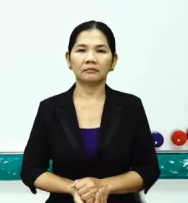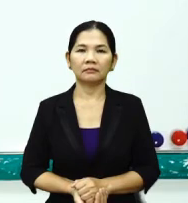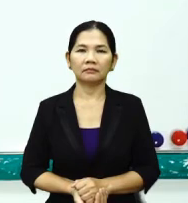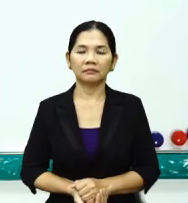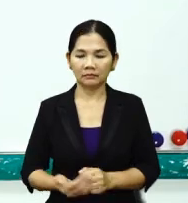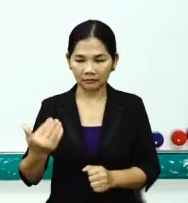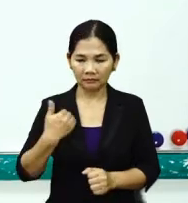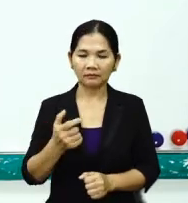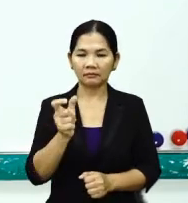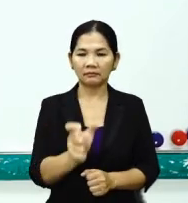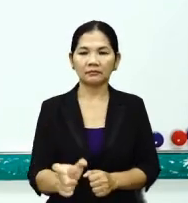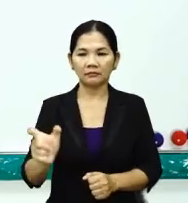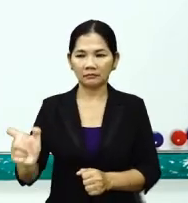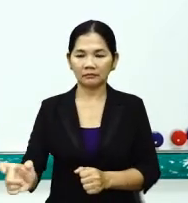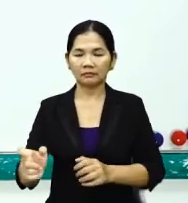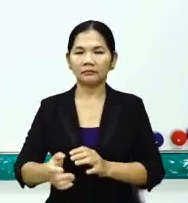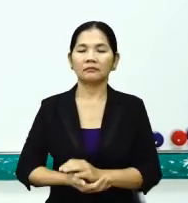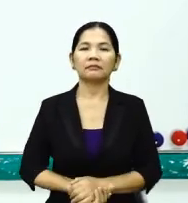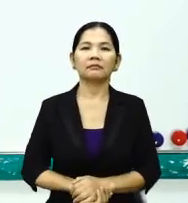Miên môn nụ.